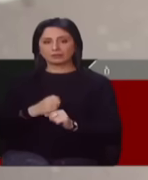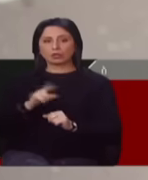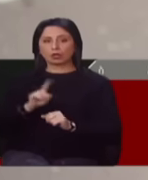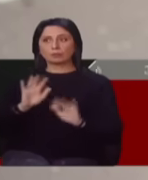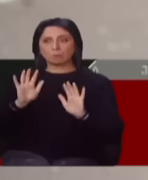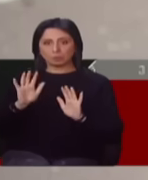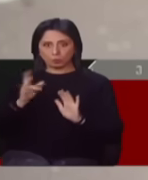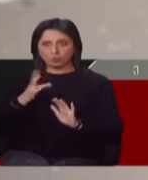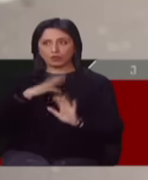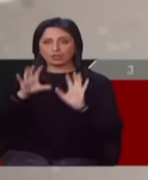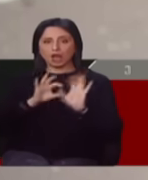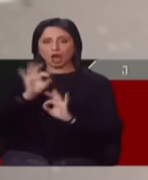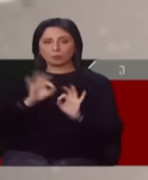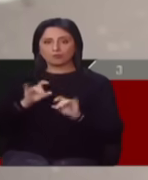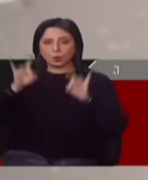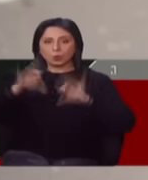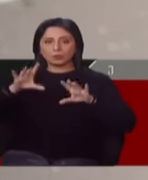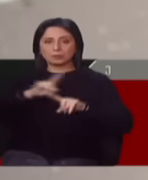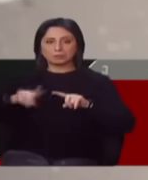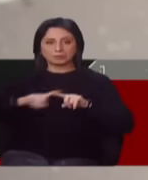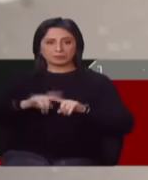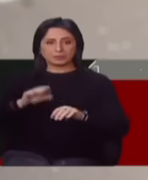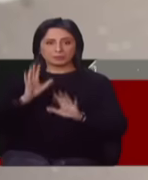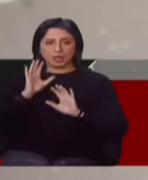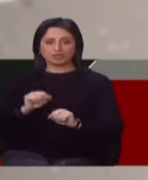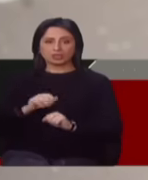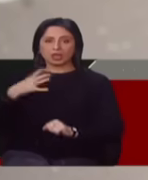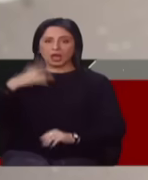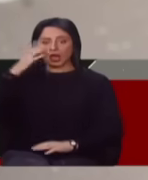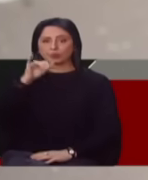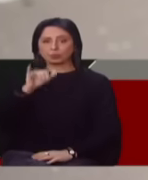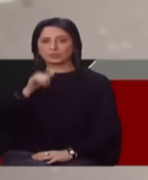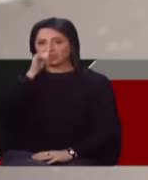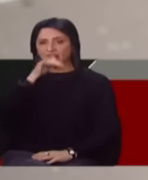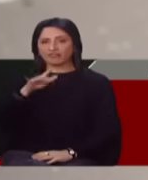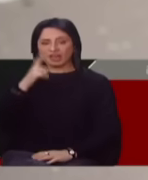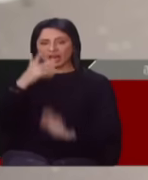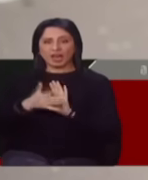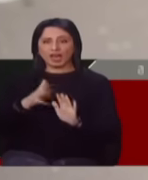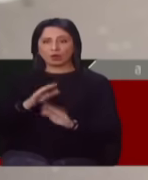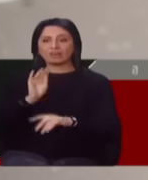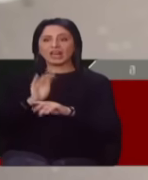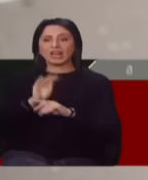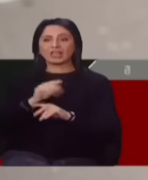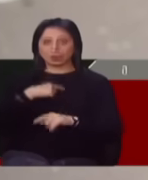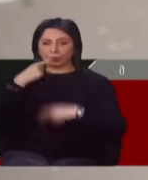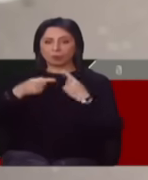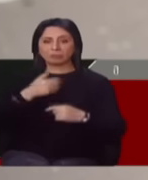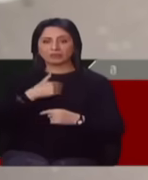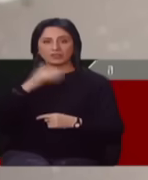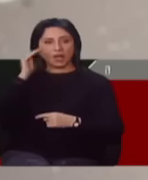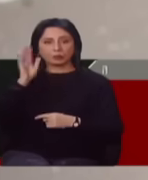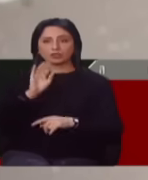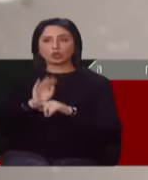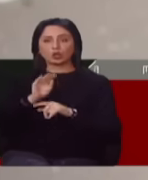რომ მომხდარიყო კანონპროექტის უცებ ხარდაჭერა, იმისათვის, რომ ქართულ ოცნებას ვერ გაეგო ის კრიტიკული პოზიციები და არ მოესმინა